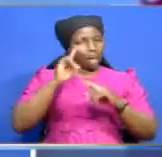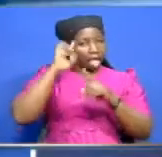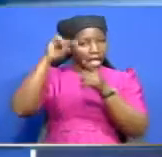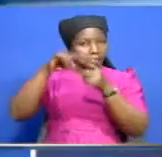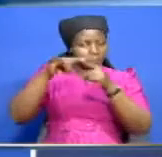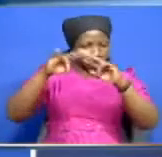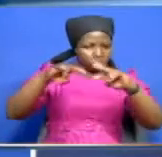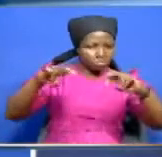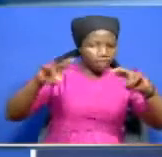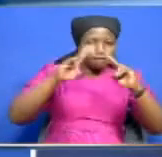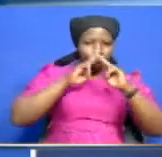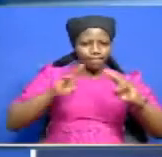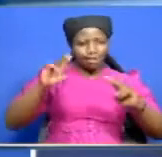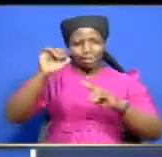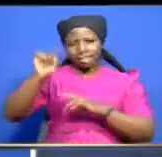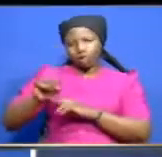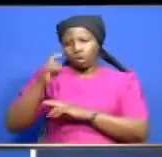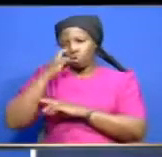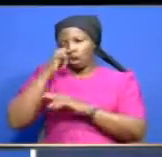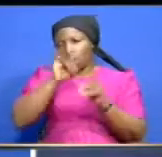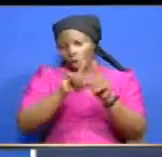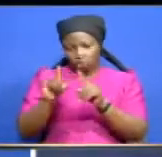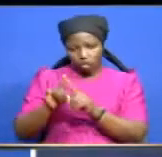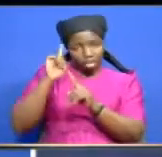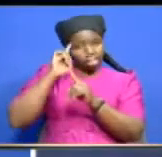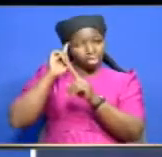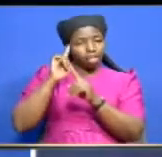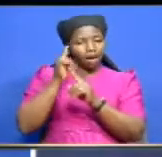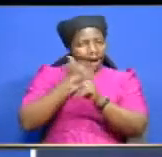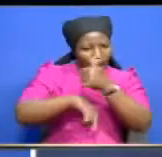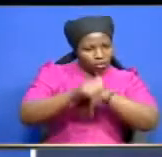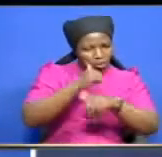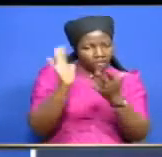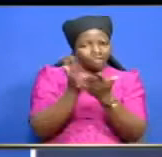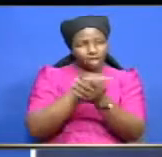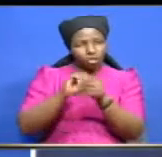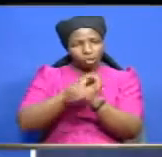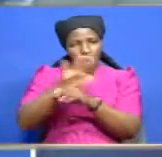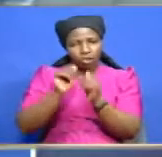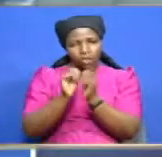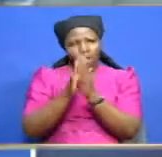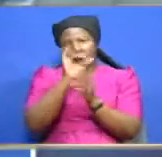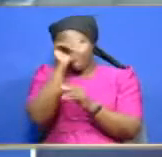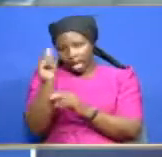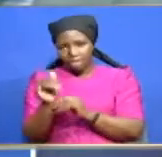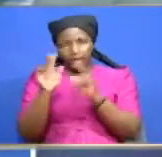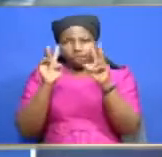Kusini na hatua za kukabiliana na ugonjwa wa COVID-19 miongoni mwa masuala mengine.